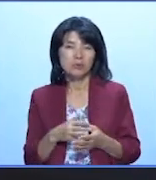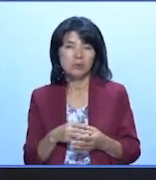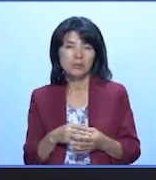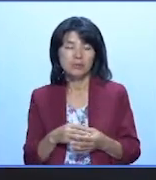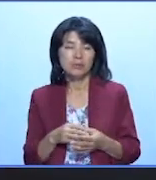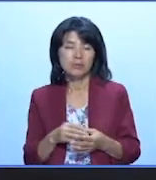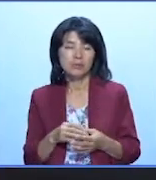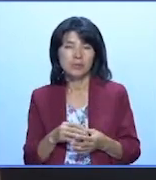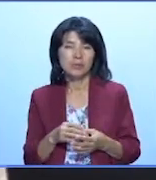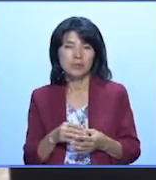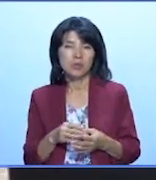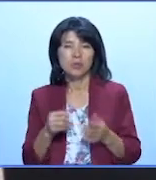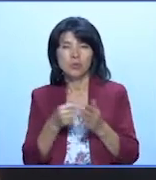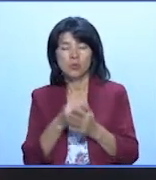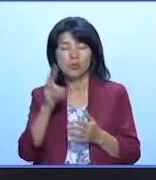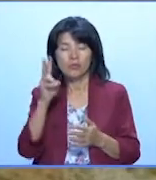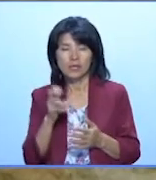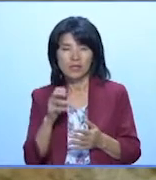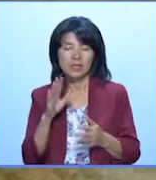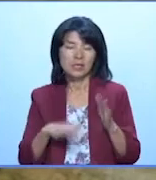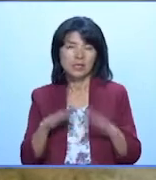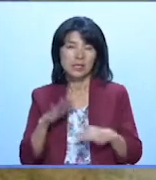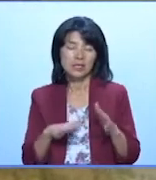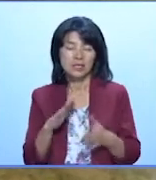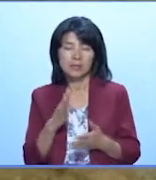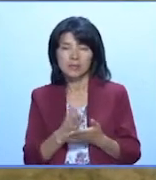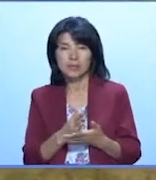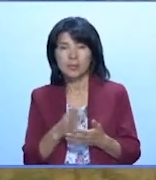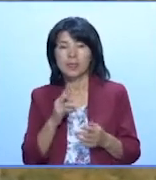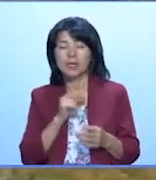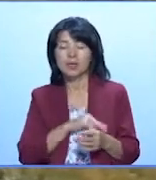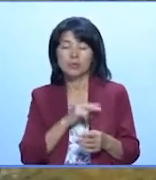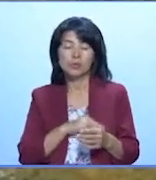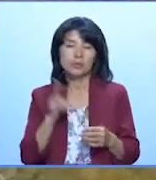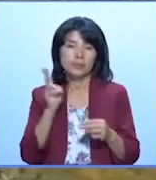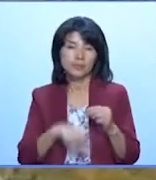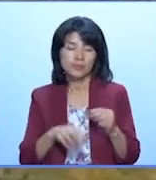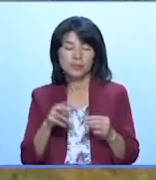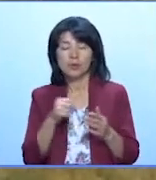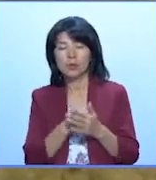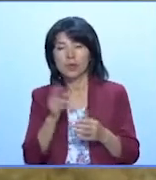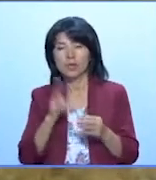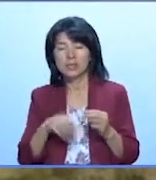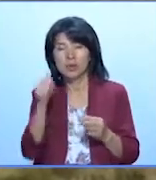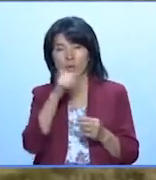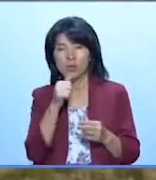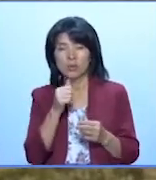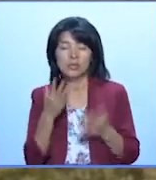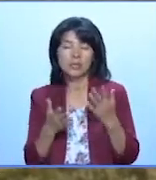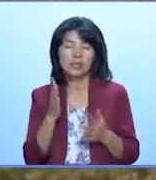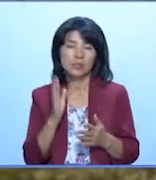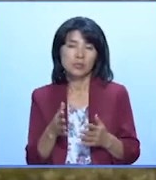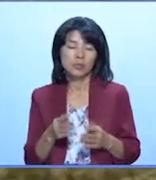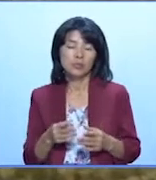большое поглощение, там до 200 килограмм. Подрядчик уверяет, что работа завершатся до конца года, если будет необходимое финансирование, которое